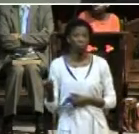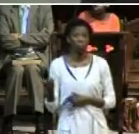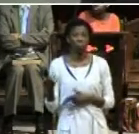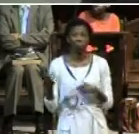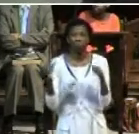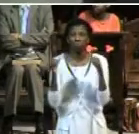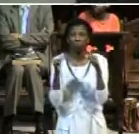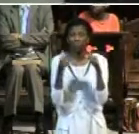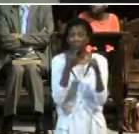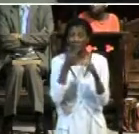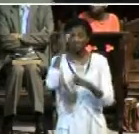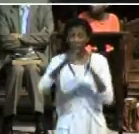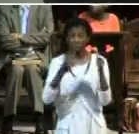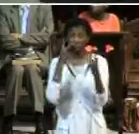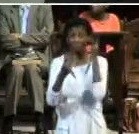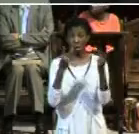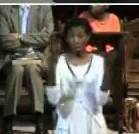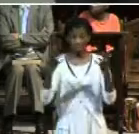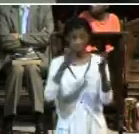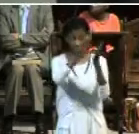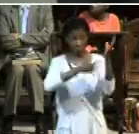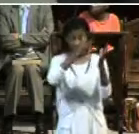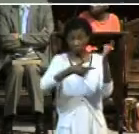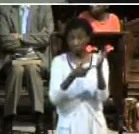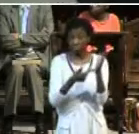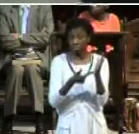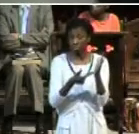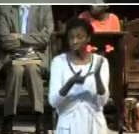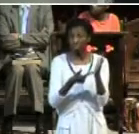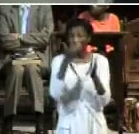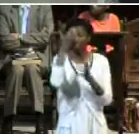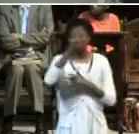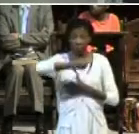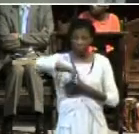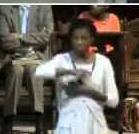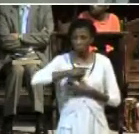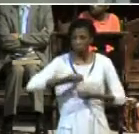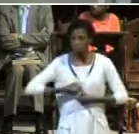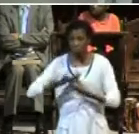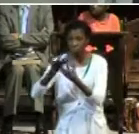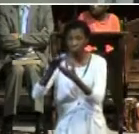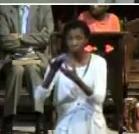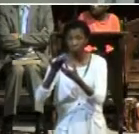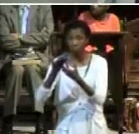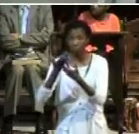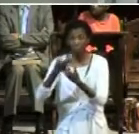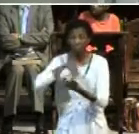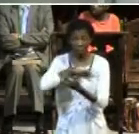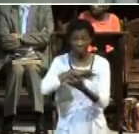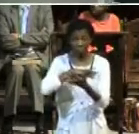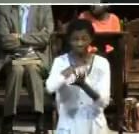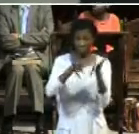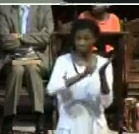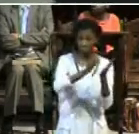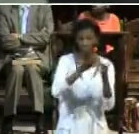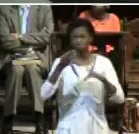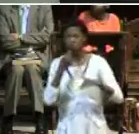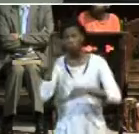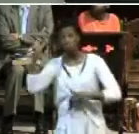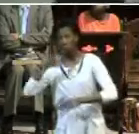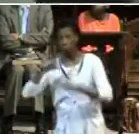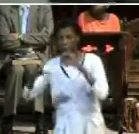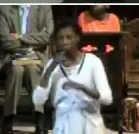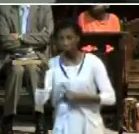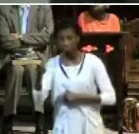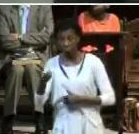seule chose qu'ils voient, ce sont les signes. Si nous ne leur parlons pas en signe, ce que je dis ne leur